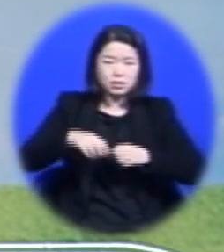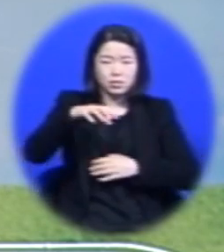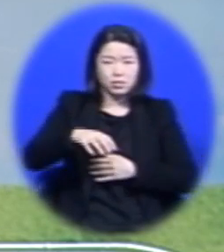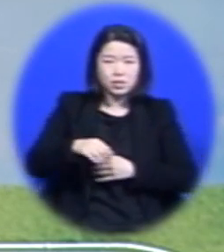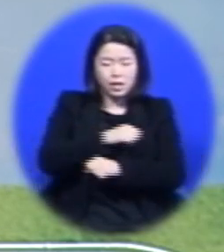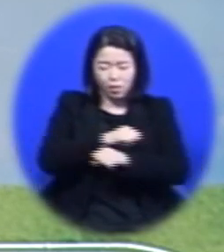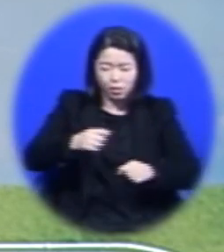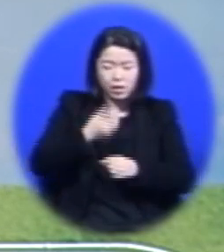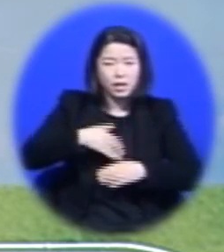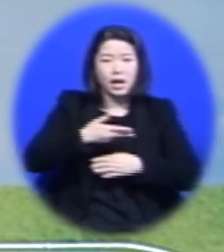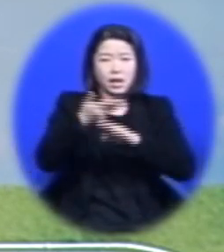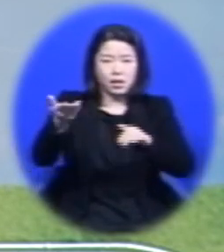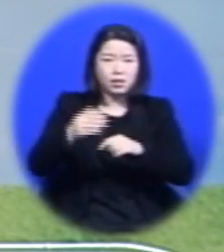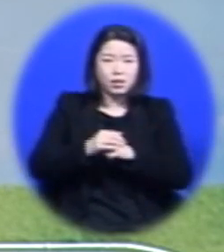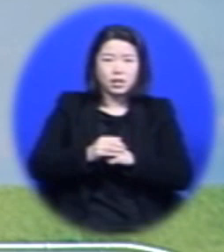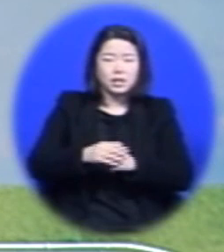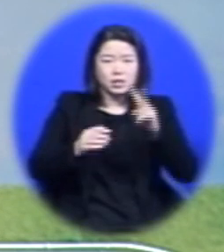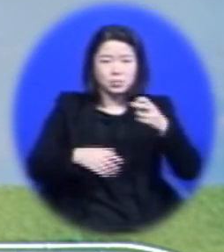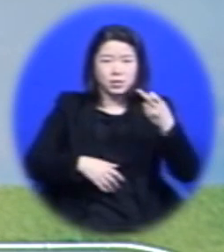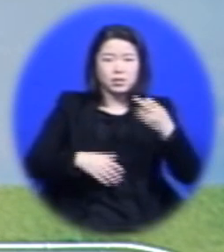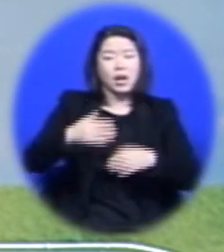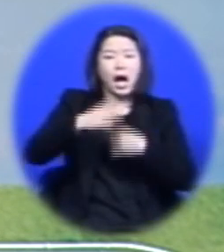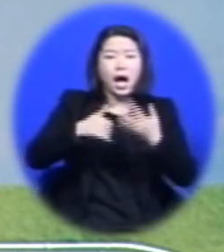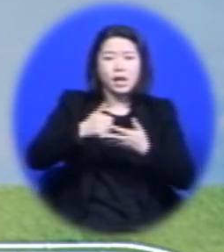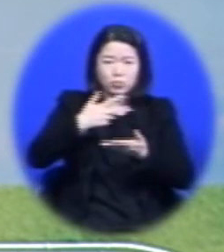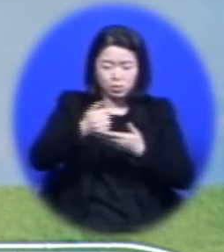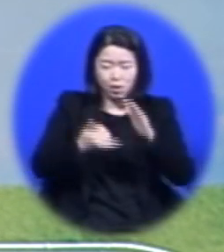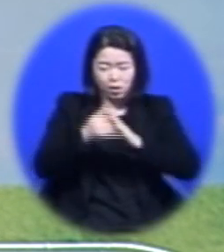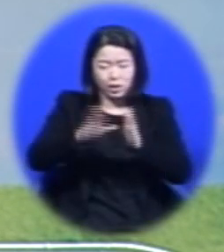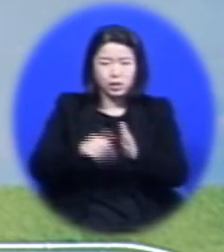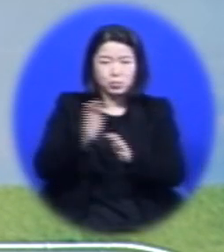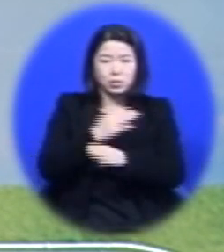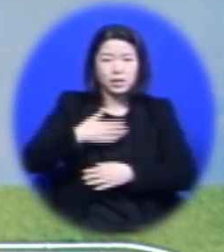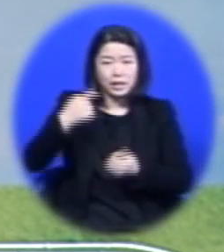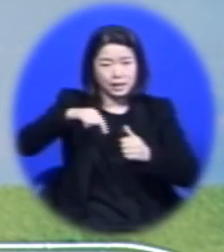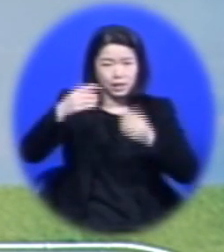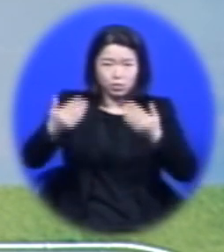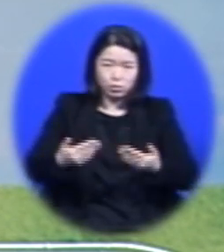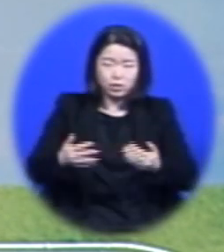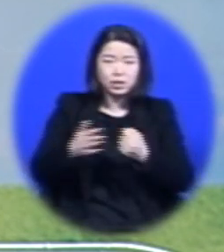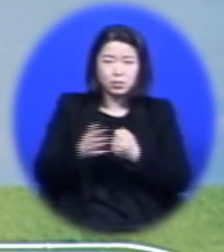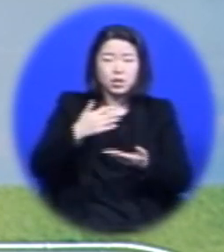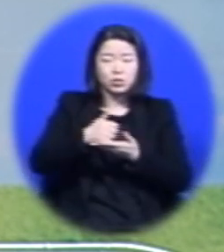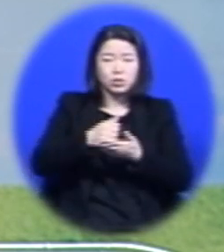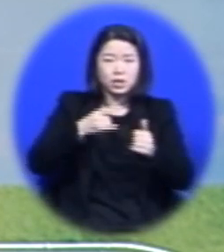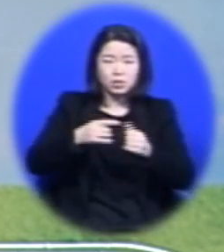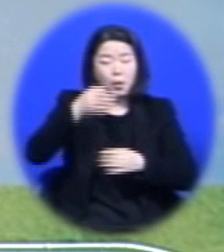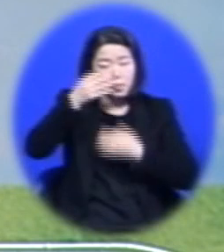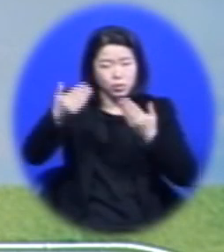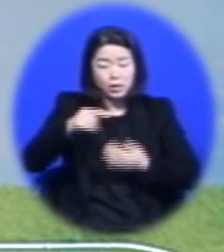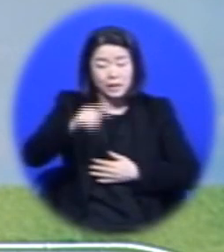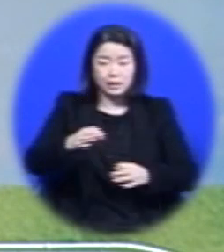알리려 입니다 17절에 하나님 주님은 어릴 때부터 나를 가르치려 도끼에 주님께서 보여주신 그건 올라온